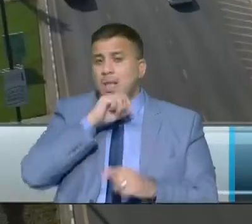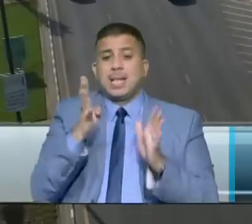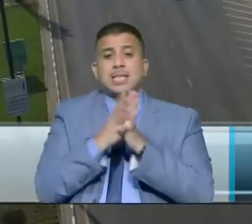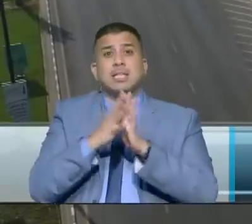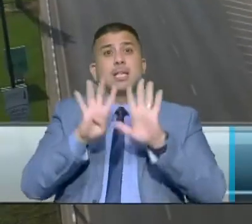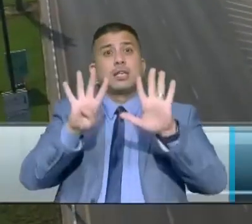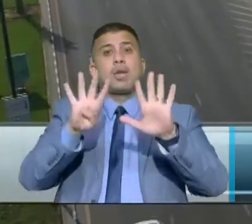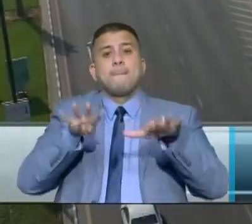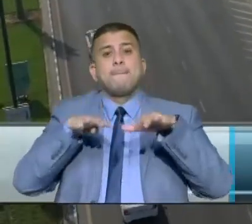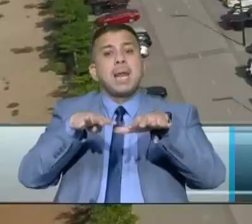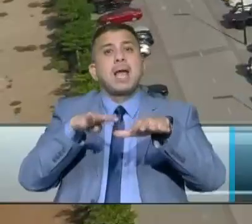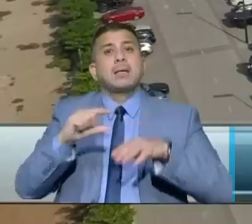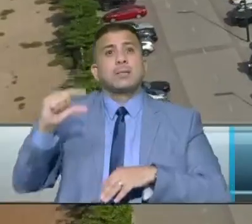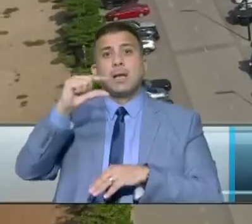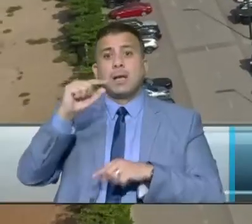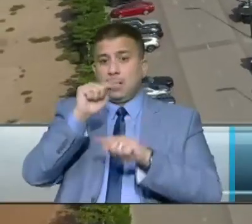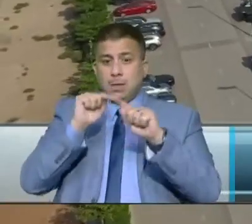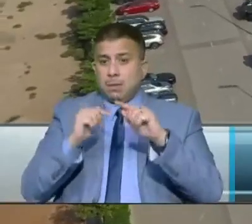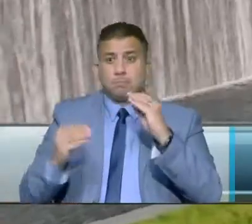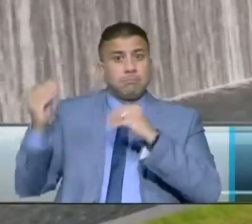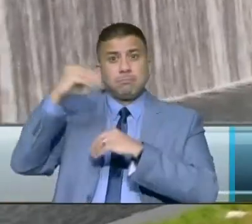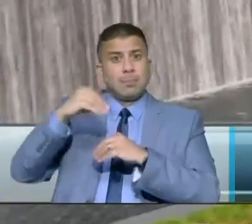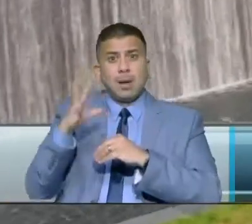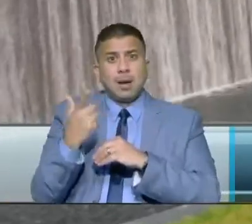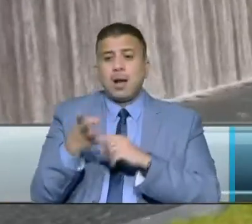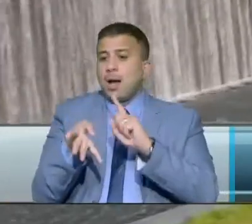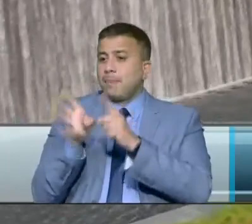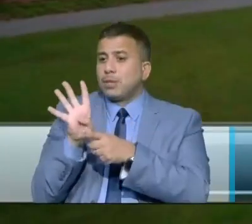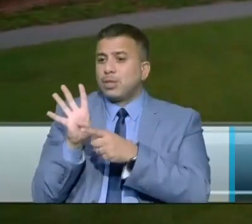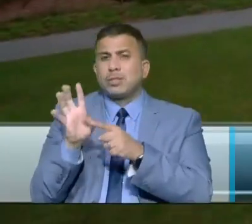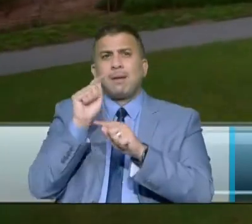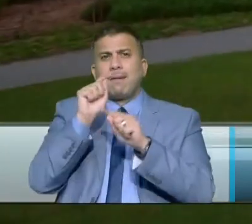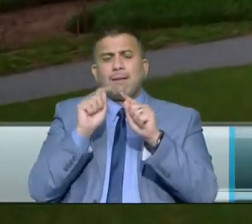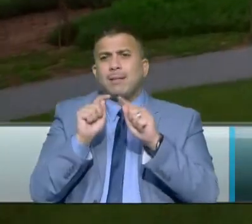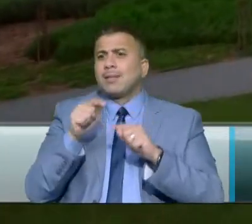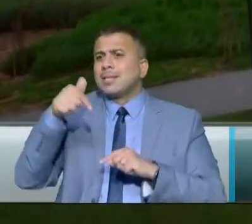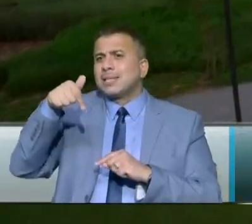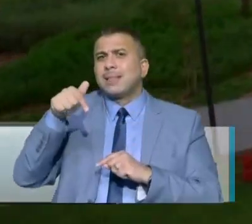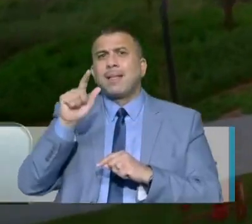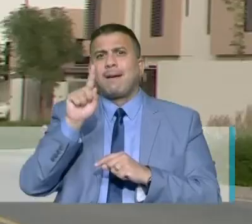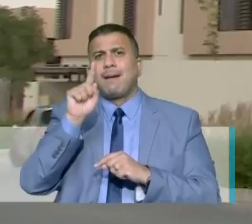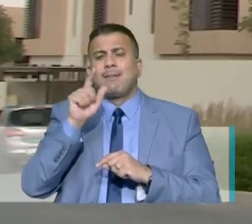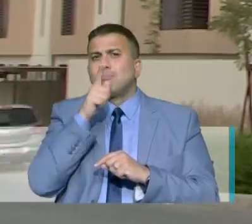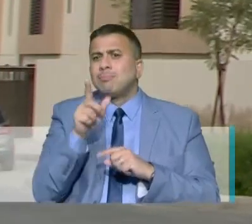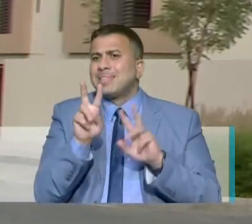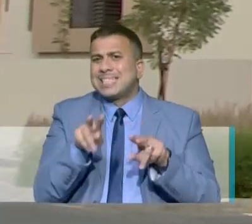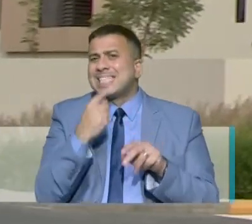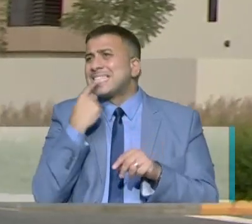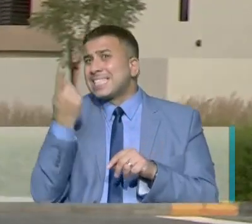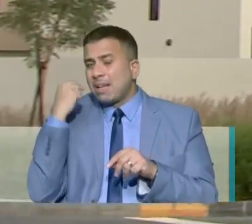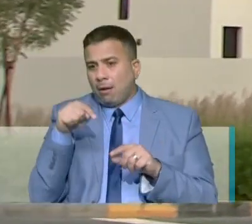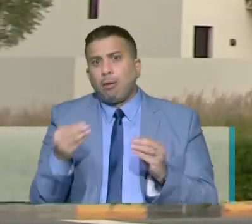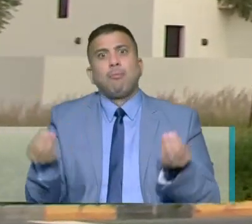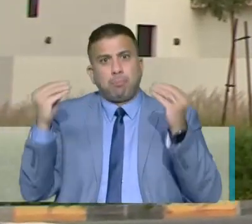مليار درهم بنسبه نمو وصلت الى 14.6% مقارنه بالفتره نفسها من السنه